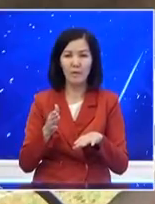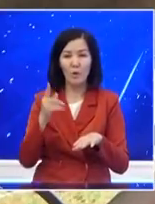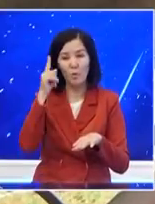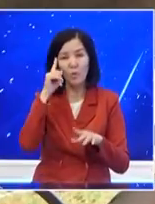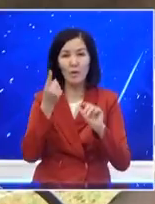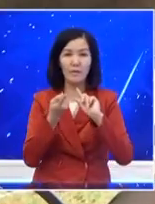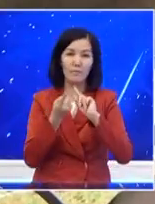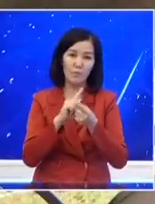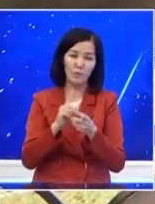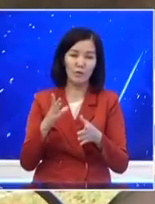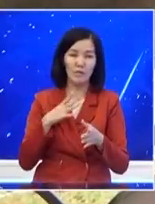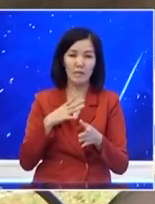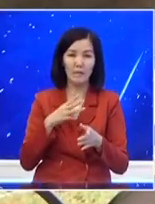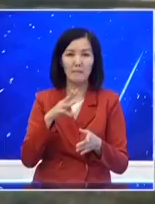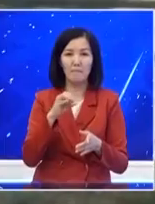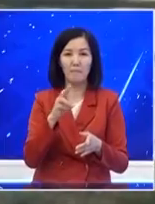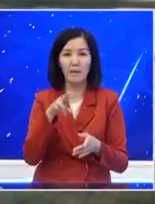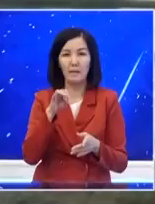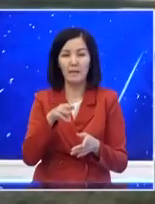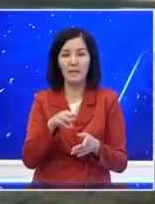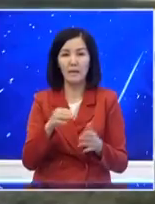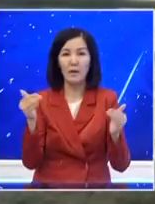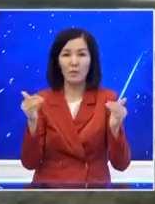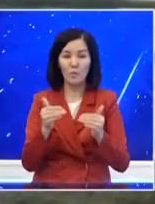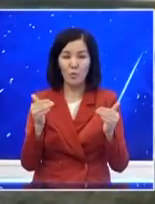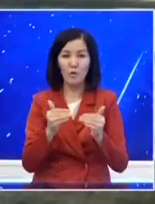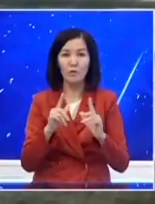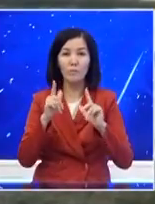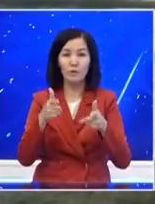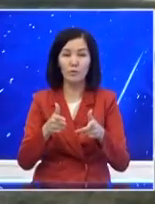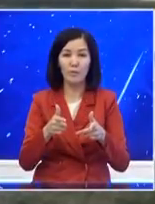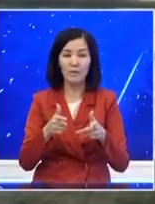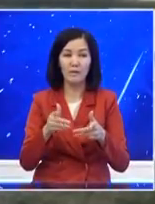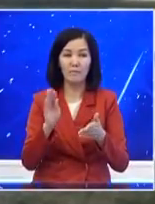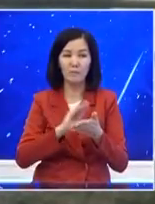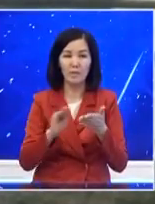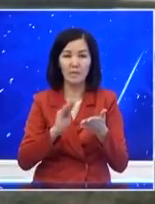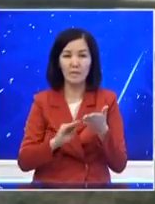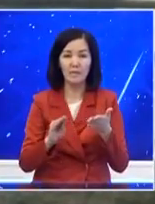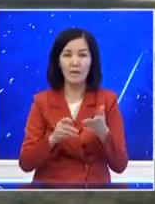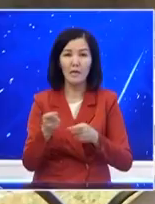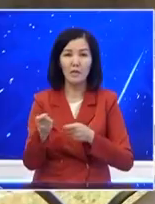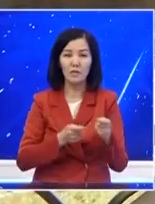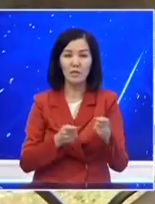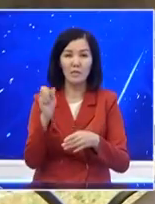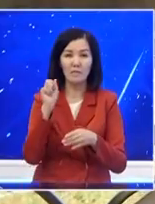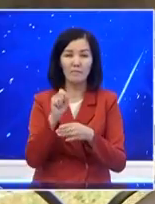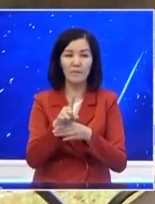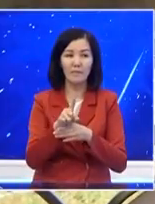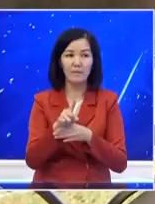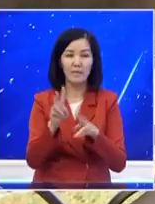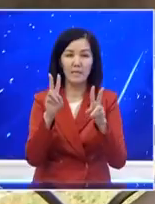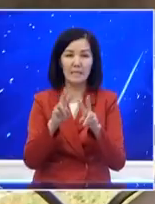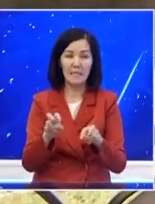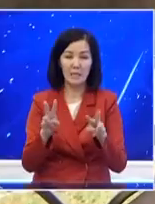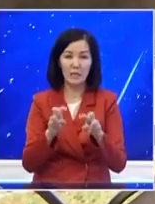себепті атымды өзгертсе керек, Медет қойып. Колледж қабырғасында жүргенде курстық жұмысты жетекшім тапсырған. Зерттеу